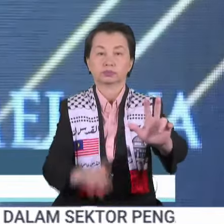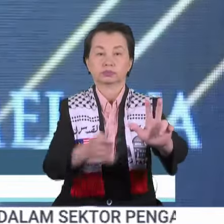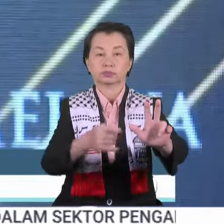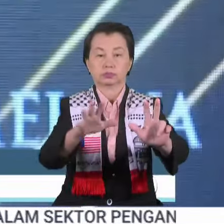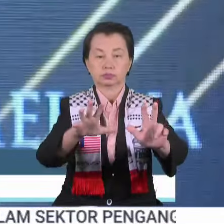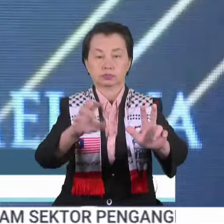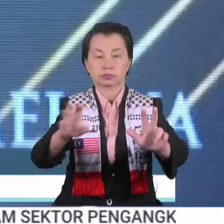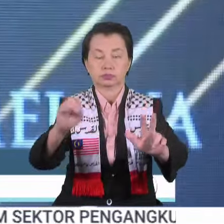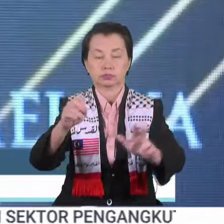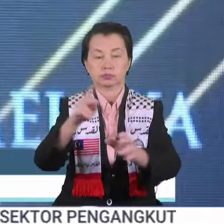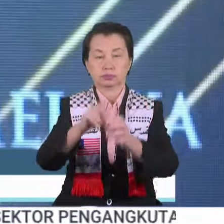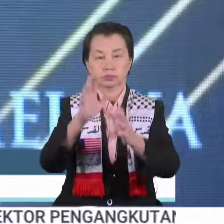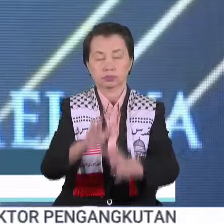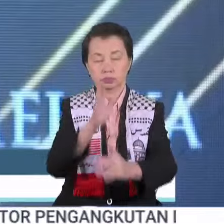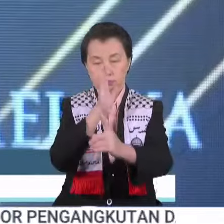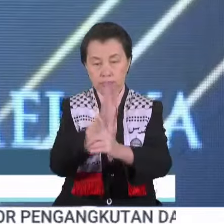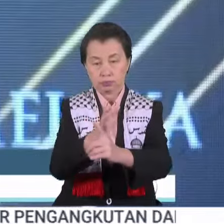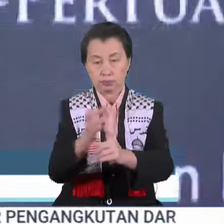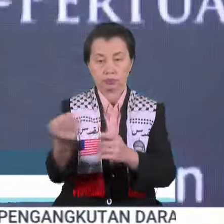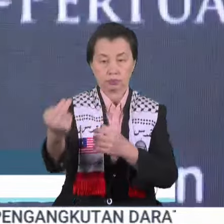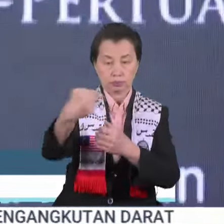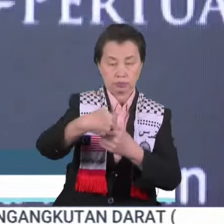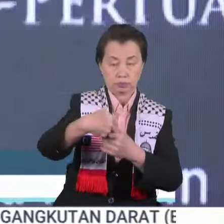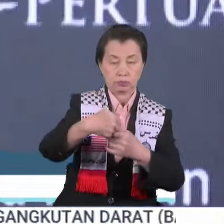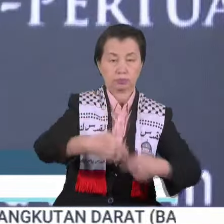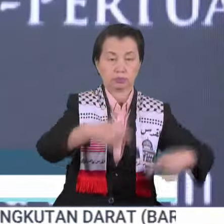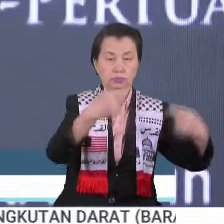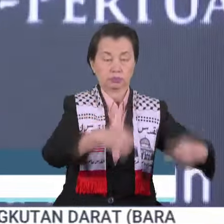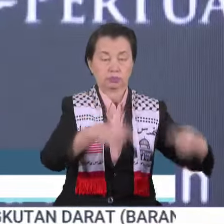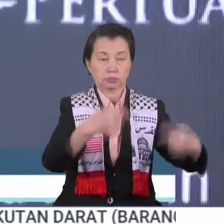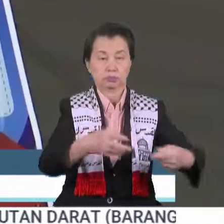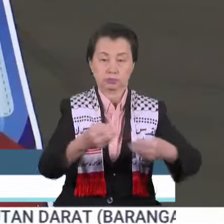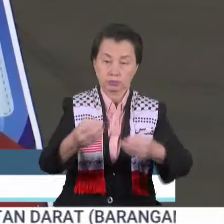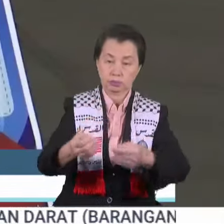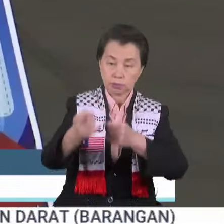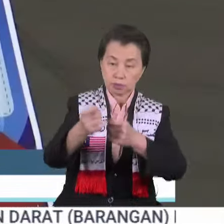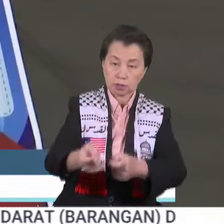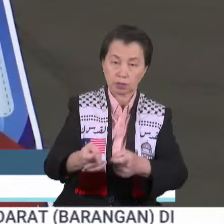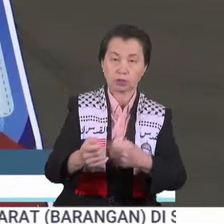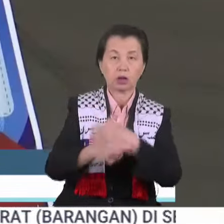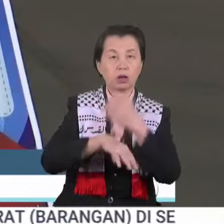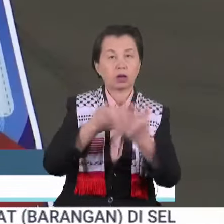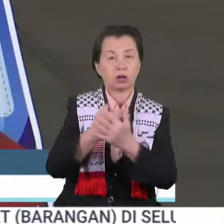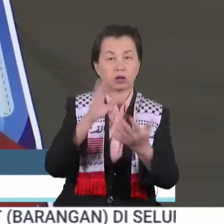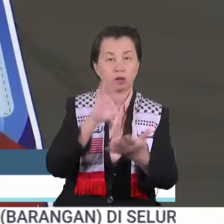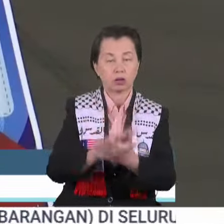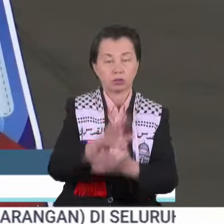3,500 peserta disasar sertai pertandingan tersebut. Pertandingan menawarkan hadiah keseluruhan